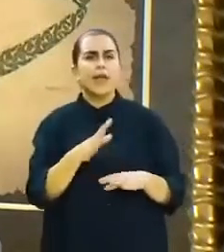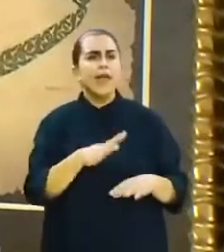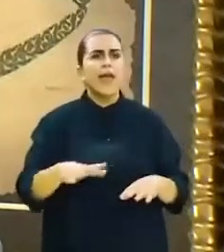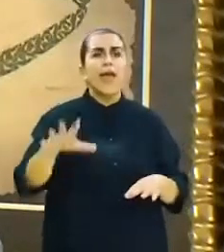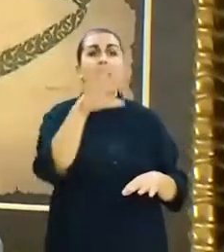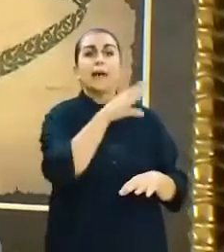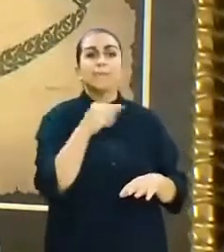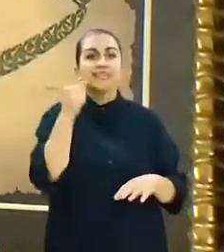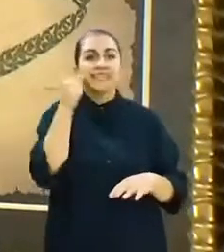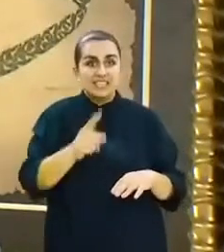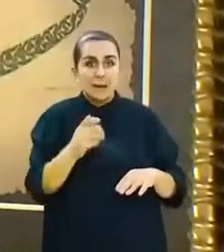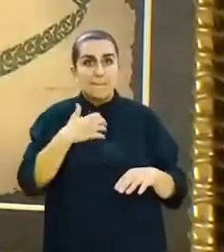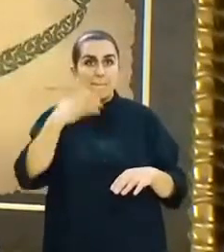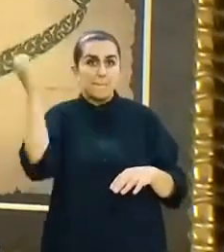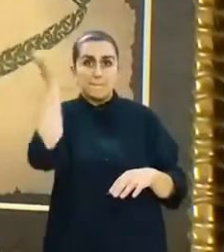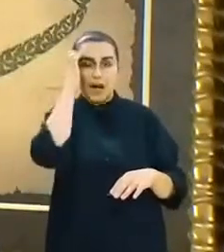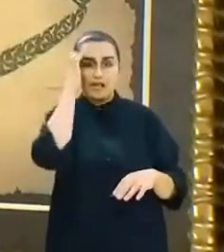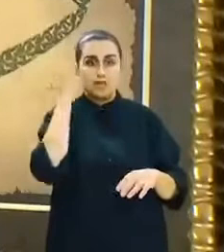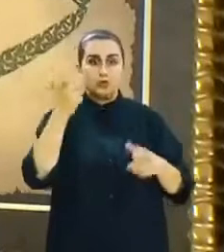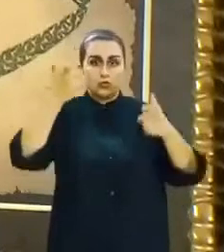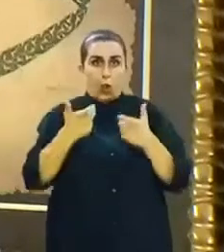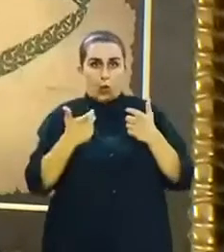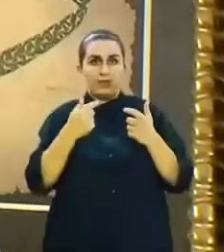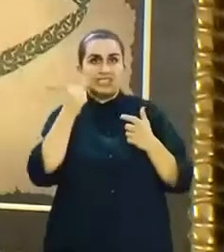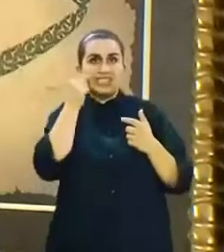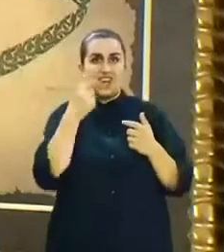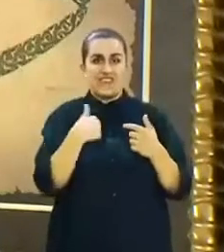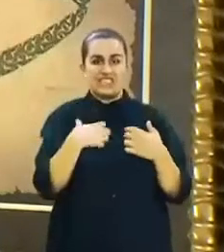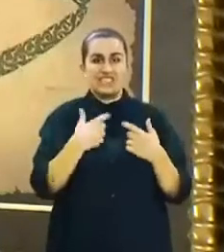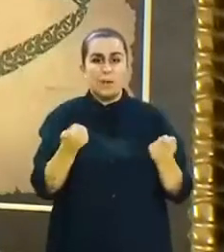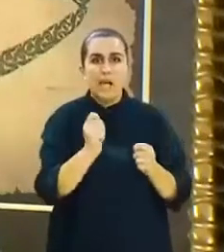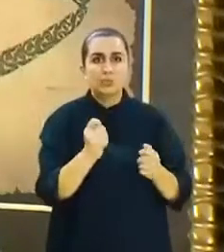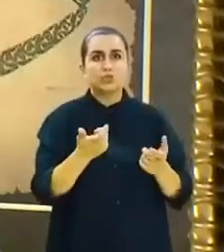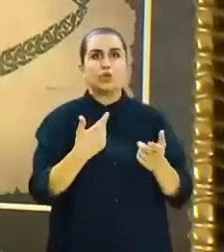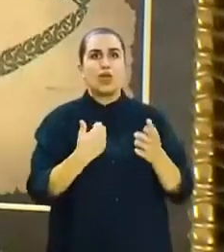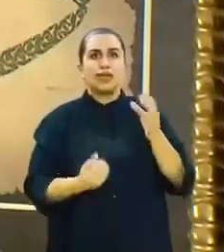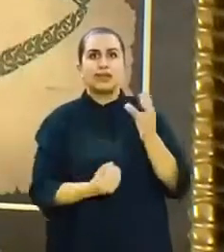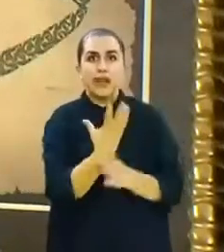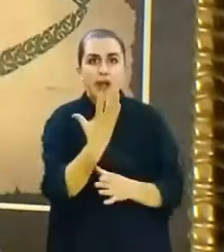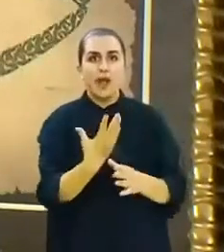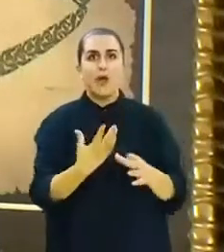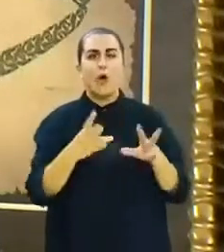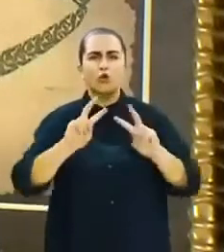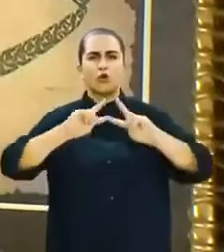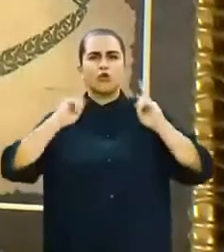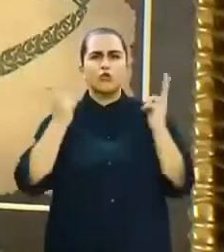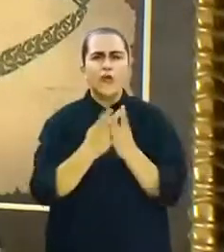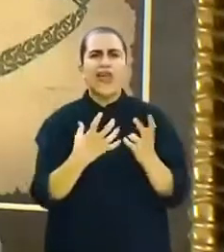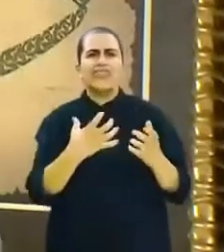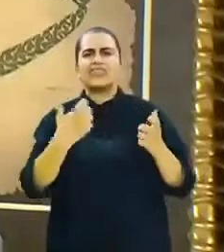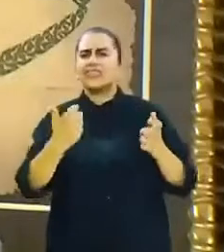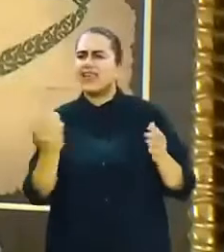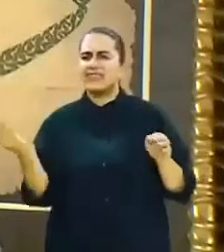Çünkü her insana ulaşıp insanın sorumluluğunu insanın vazifesini insanın yaratılış hikmetini